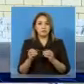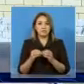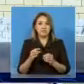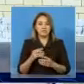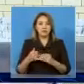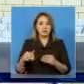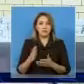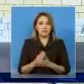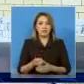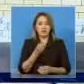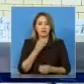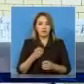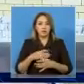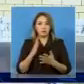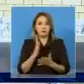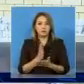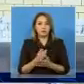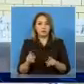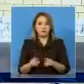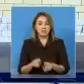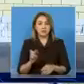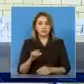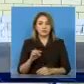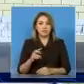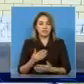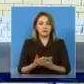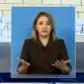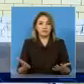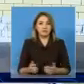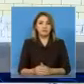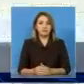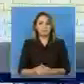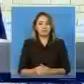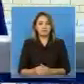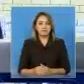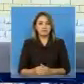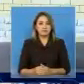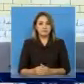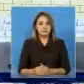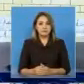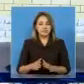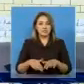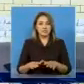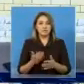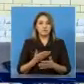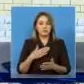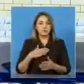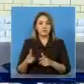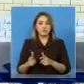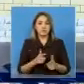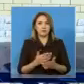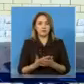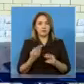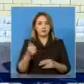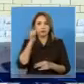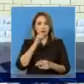Получили. Кормовую культуру, да, сочные корма, суданка в основном. Есть люцерна немного. Орошение мы только готовимся. В этом